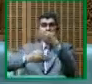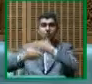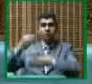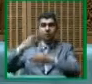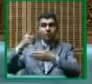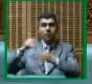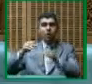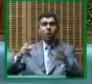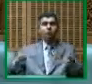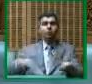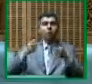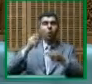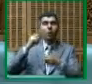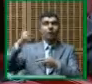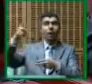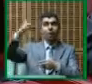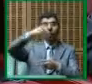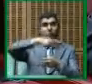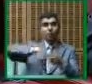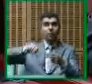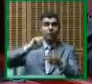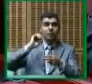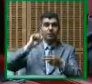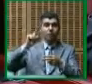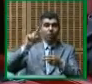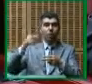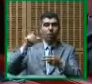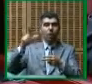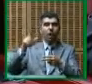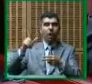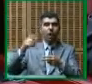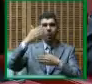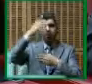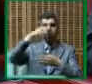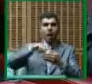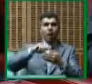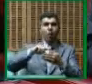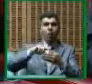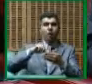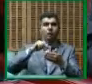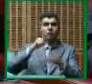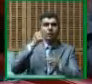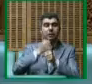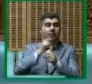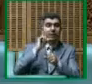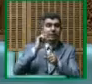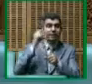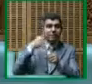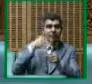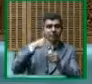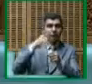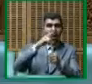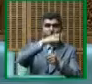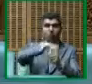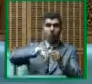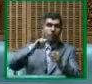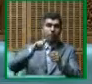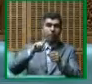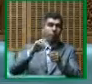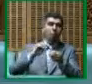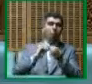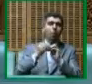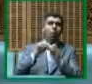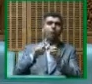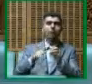على أساس بعض المواد التي تغرق في السوق ويعني تحارب المنتوج الوطني لها تأثير